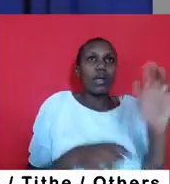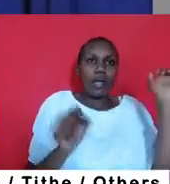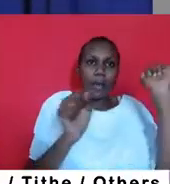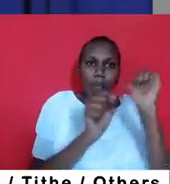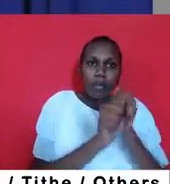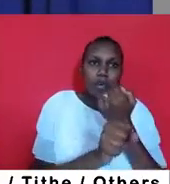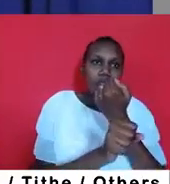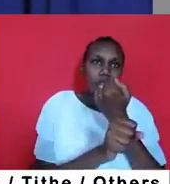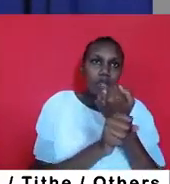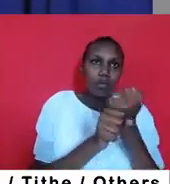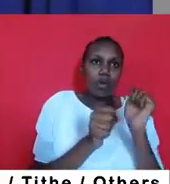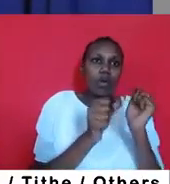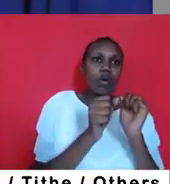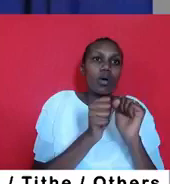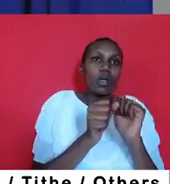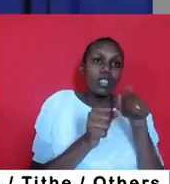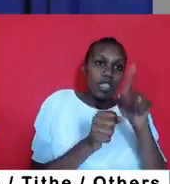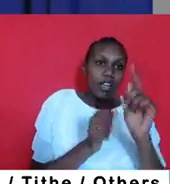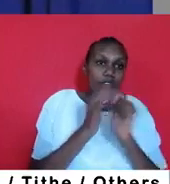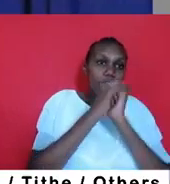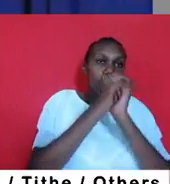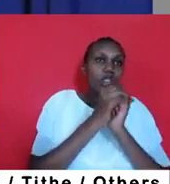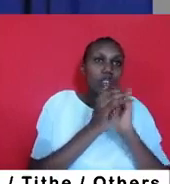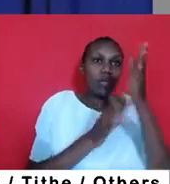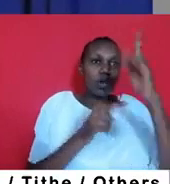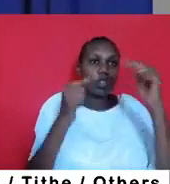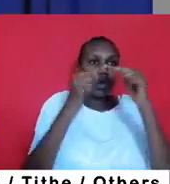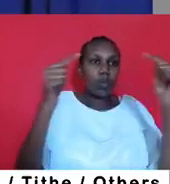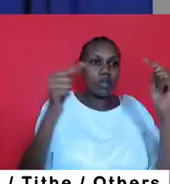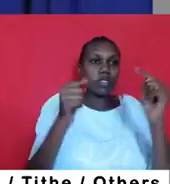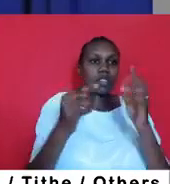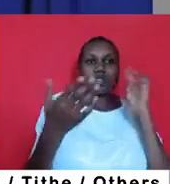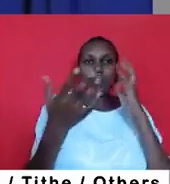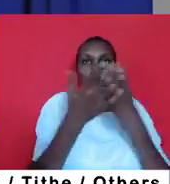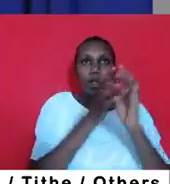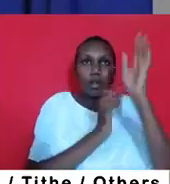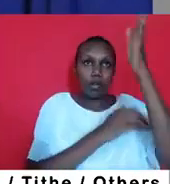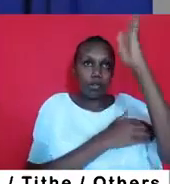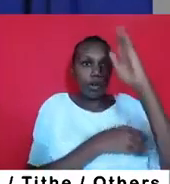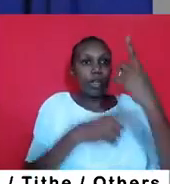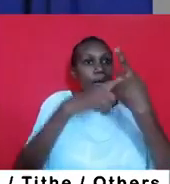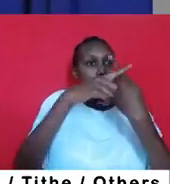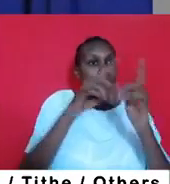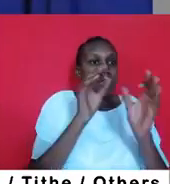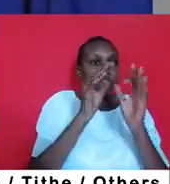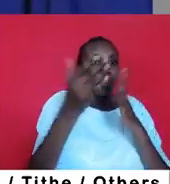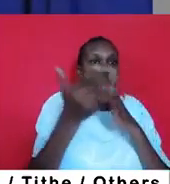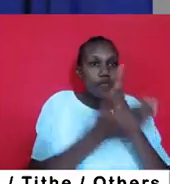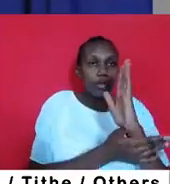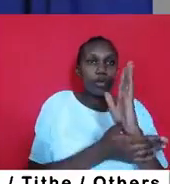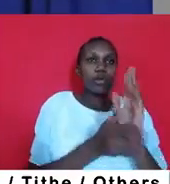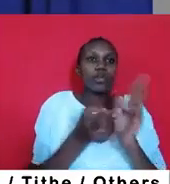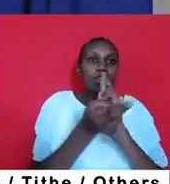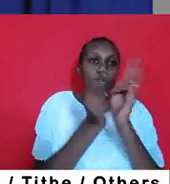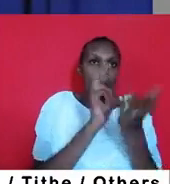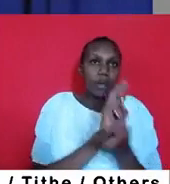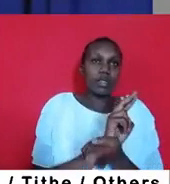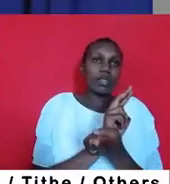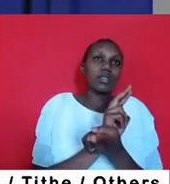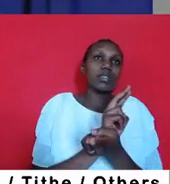wewe unaabudu Mungu kinyume na mapenzi ya Mungu. Lakini kupitia kutubu,